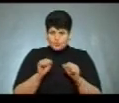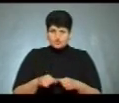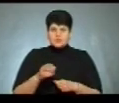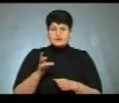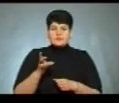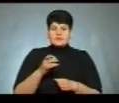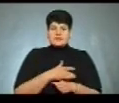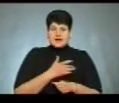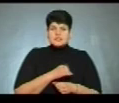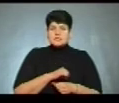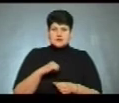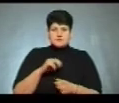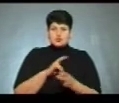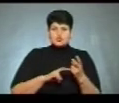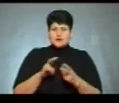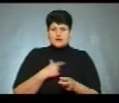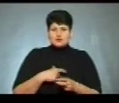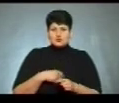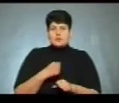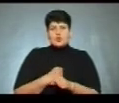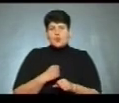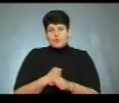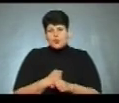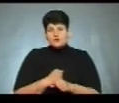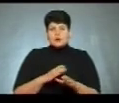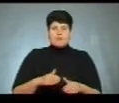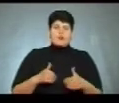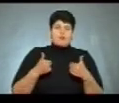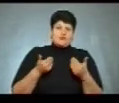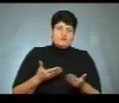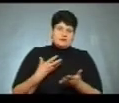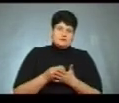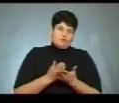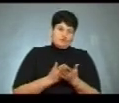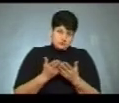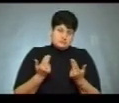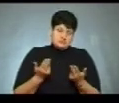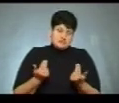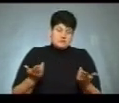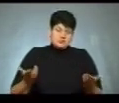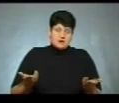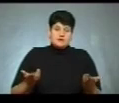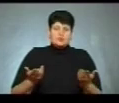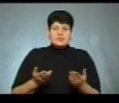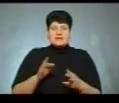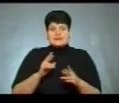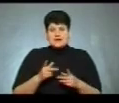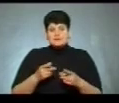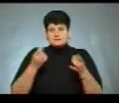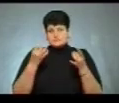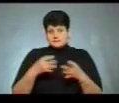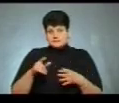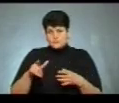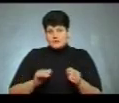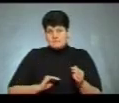таким чином шукати собі роботу і пропонувати свої послуги? Звичайно, як і фізичні